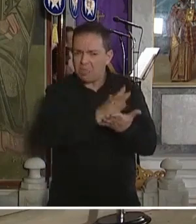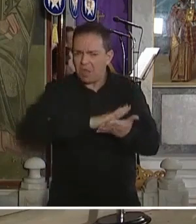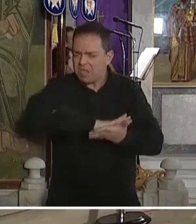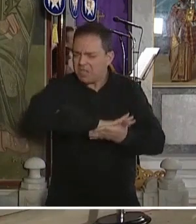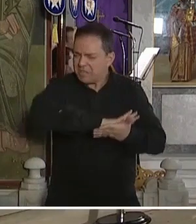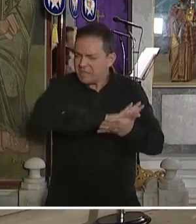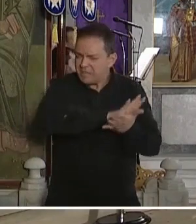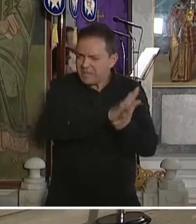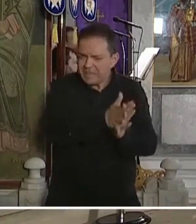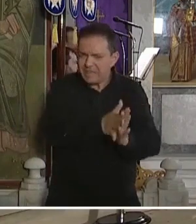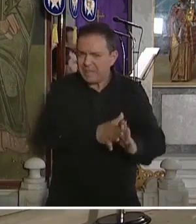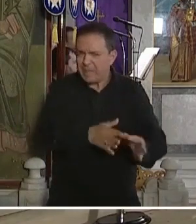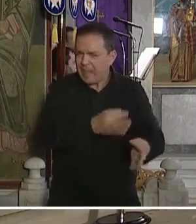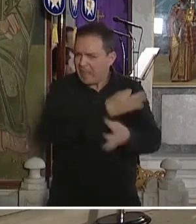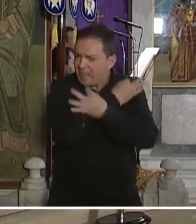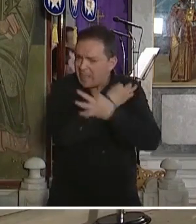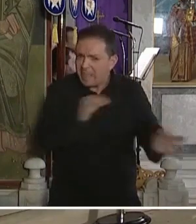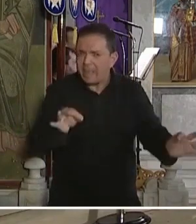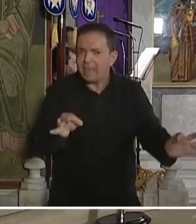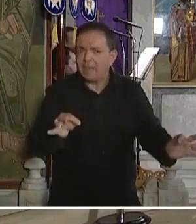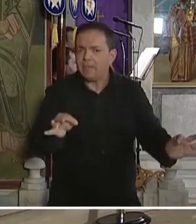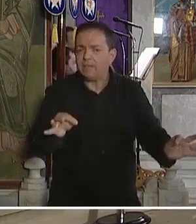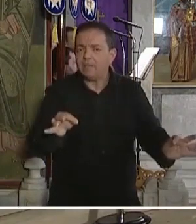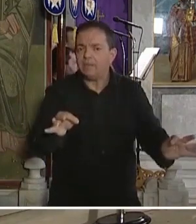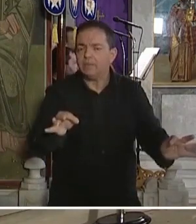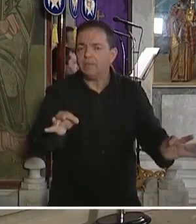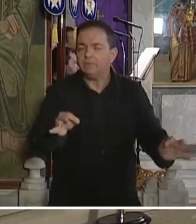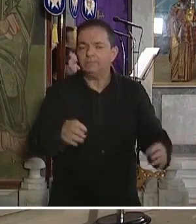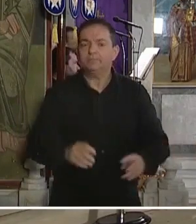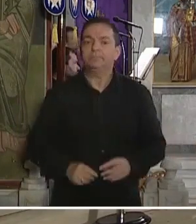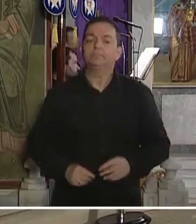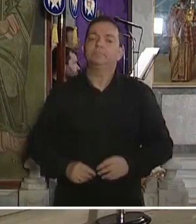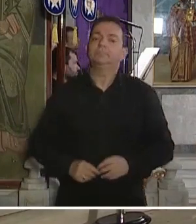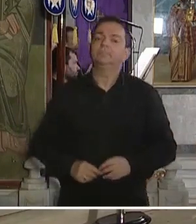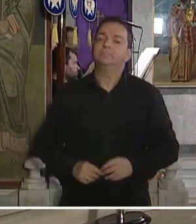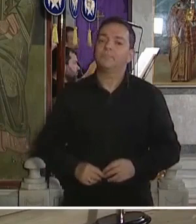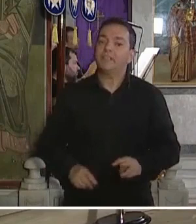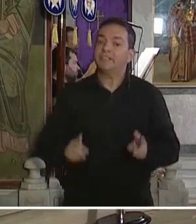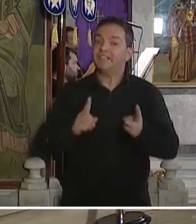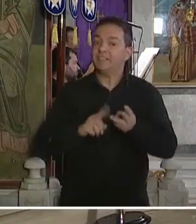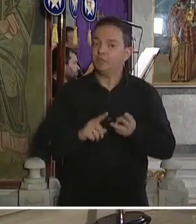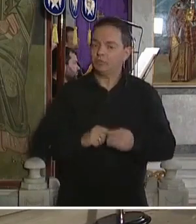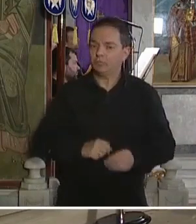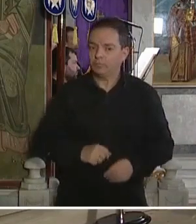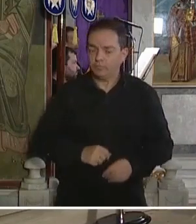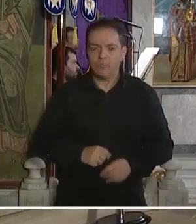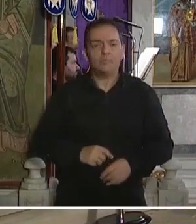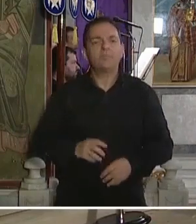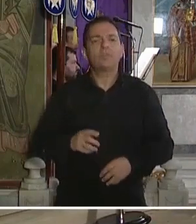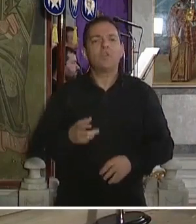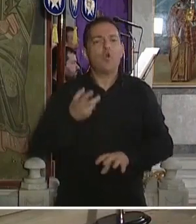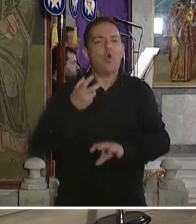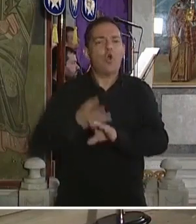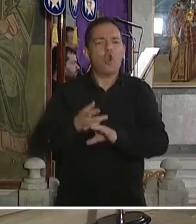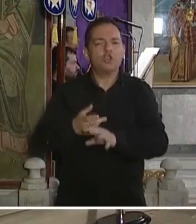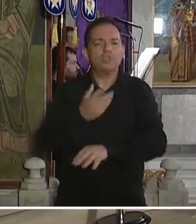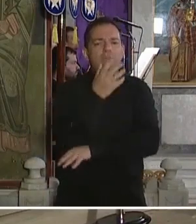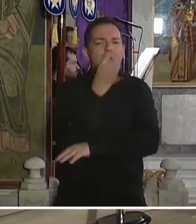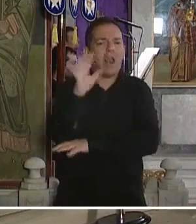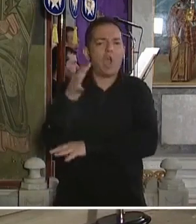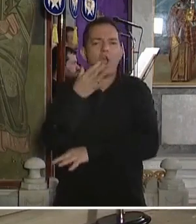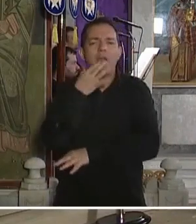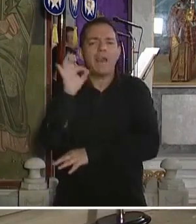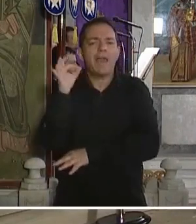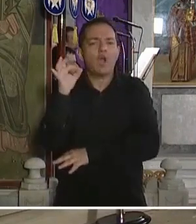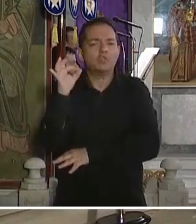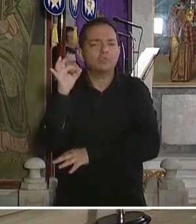Έτσι λένε οι πατέρες μας. Δεύτερο πράγμα. Πάμε στη Γεστημανή. Εκεί λέει, εκεί